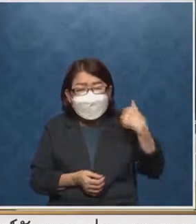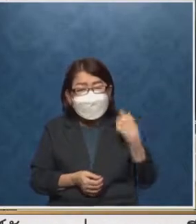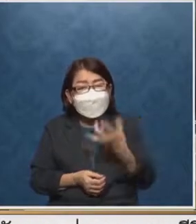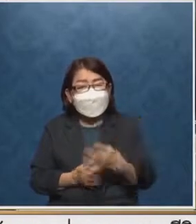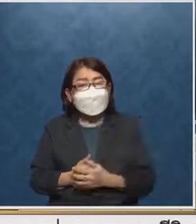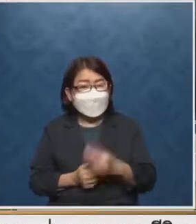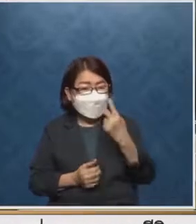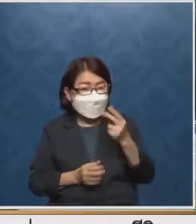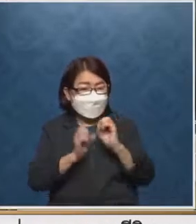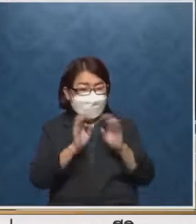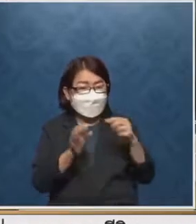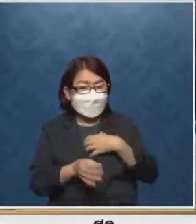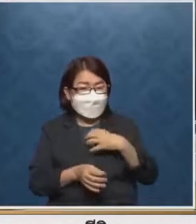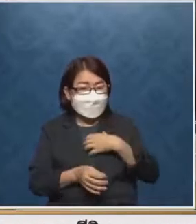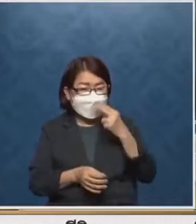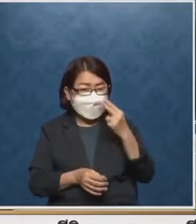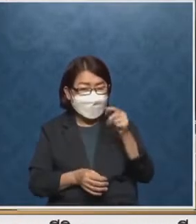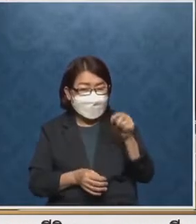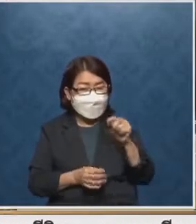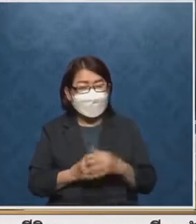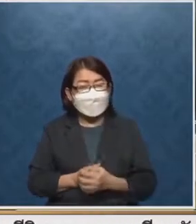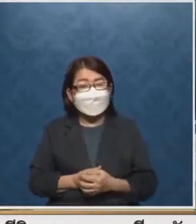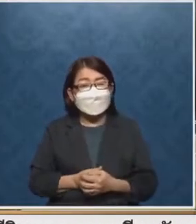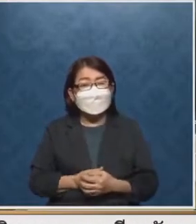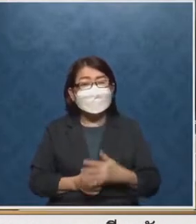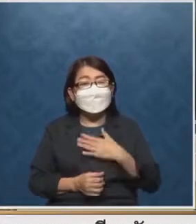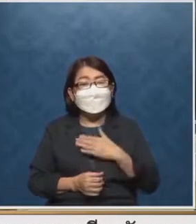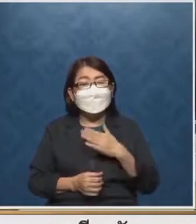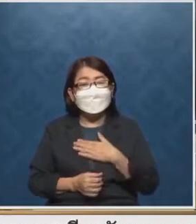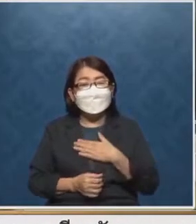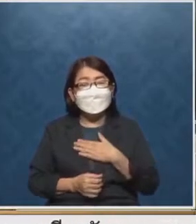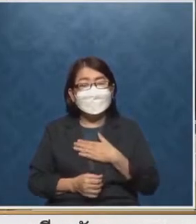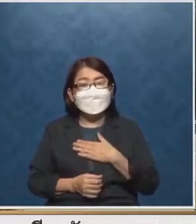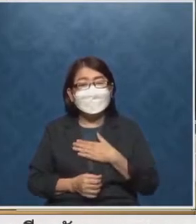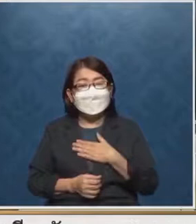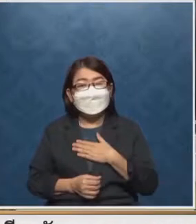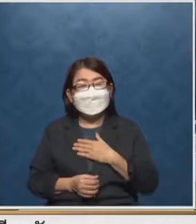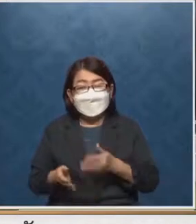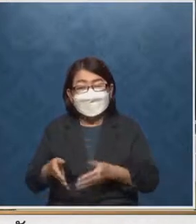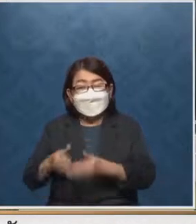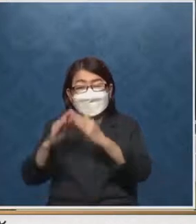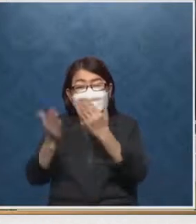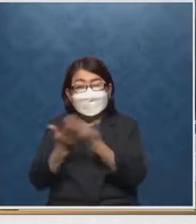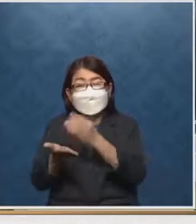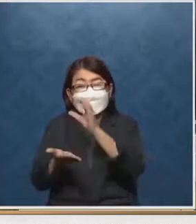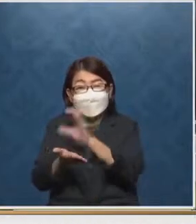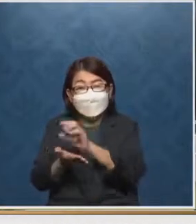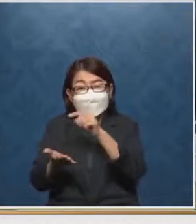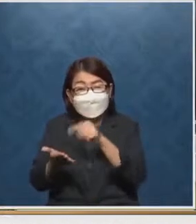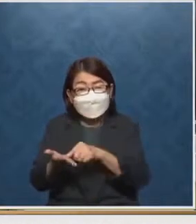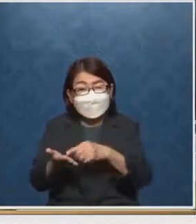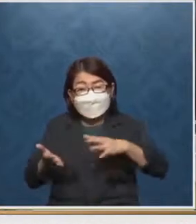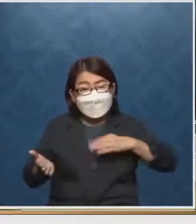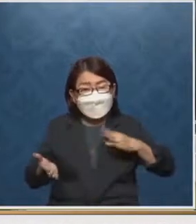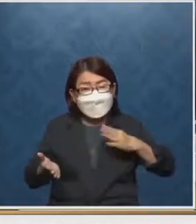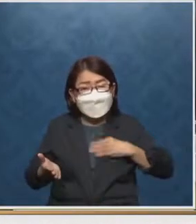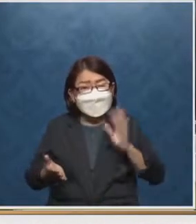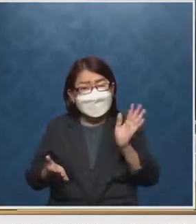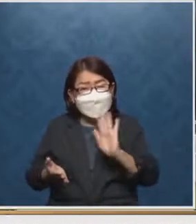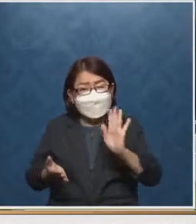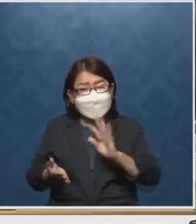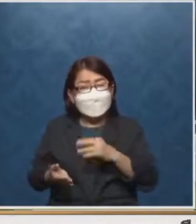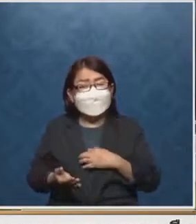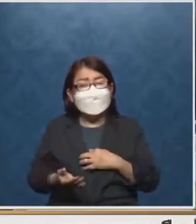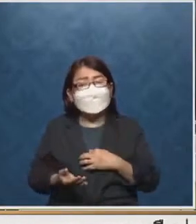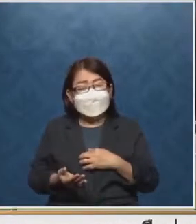ราอยากจะเห็นผมไม่ได้ว่าผมไม่เห็นด้วยกับกองทุนพัฒนาสื่อสร้างสรรค์นะครับสื่อปลอดภัยและสร้างสรร